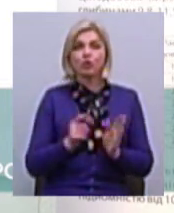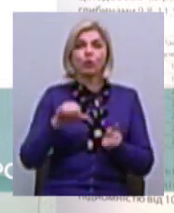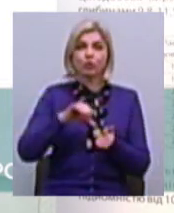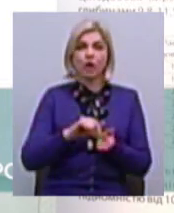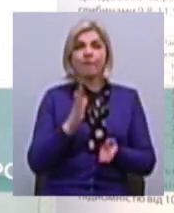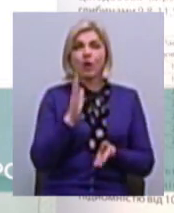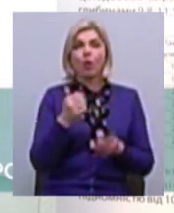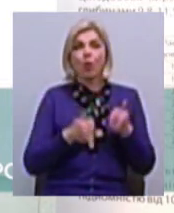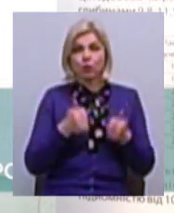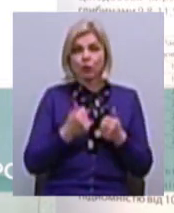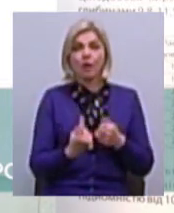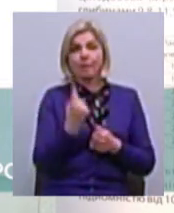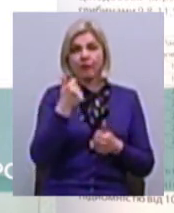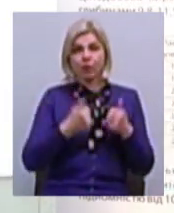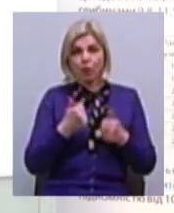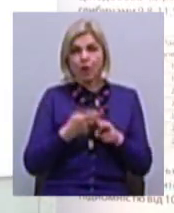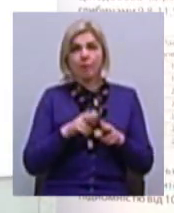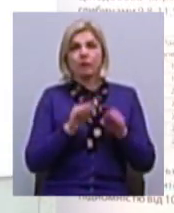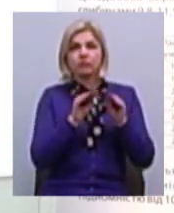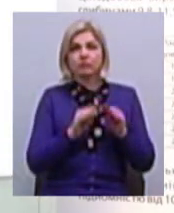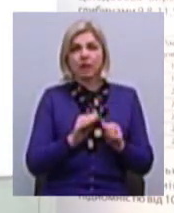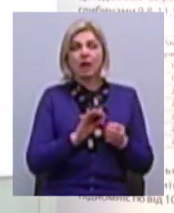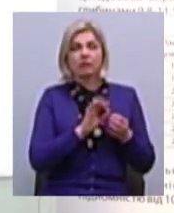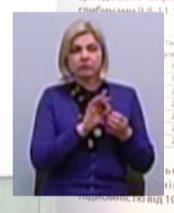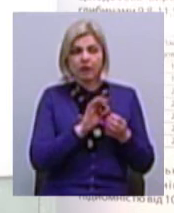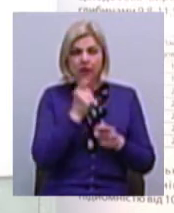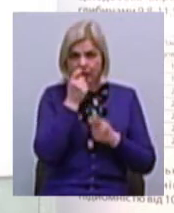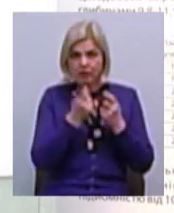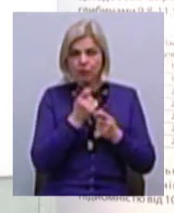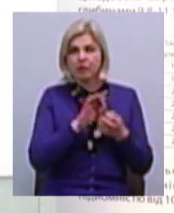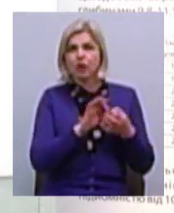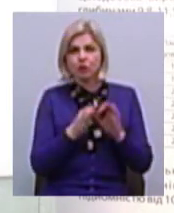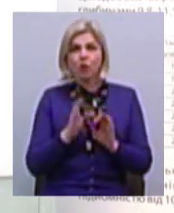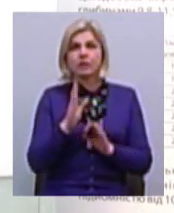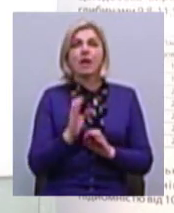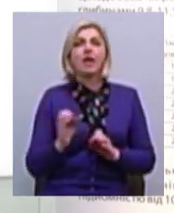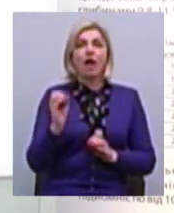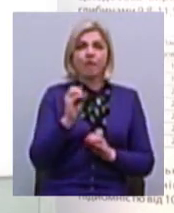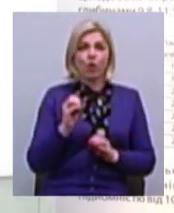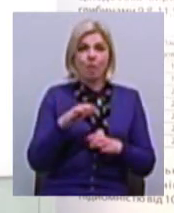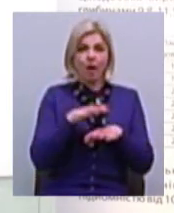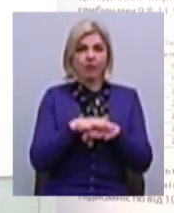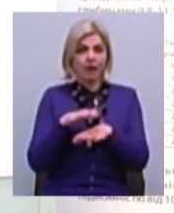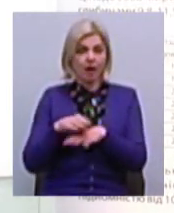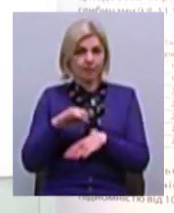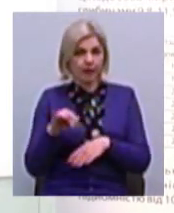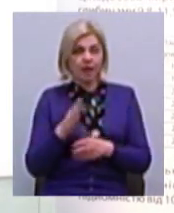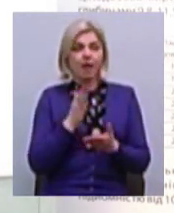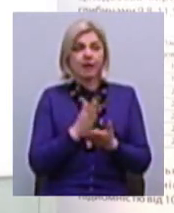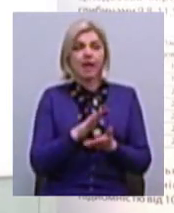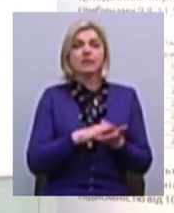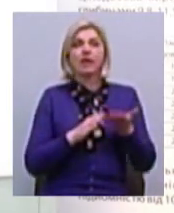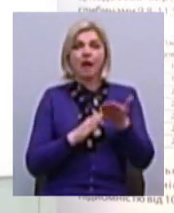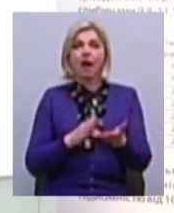оскільки розроблені дуже деталізовані ТЕО європейськими банками. Є заявки світових